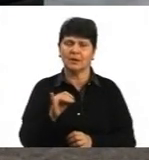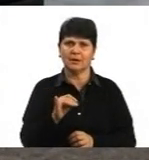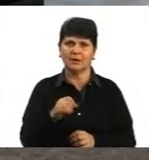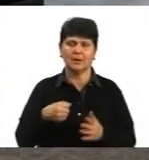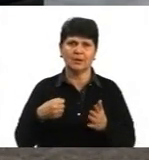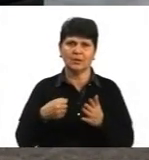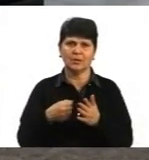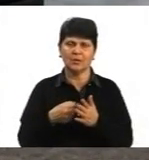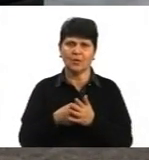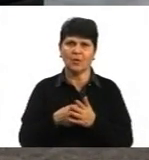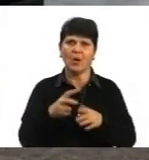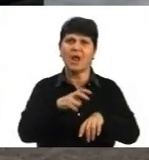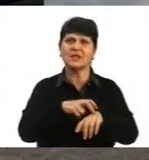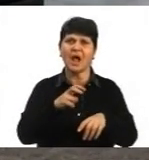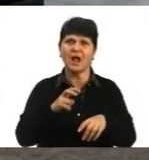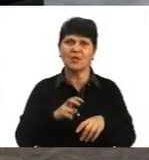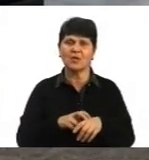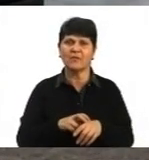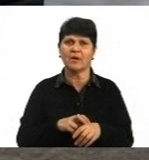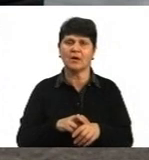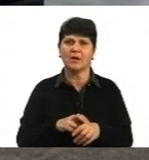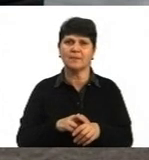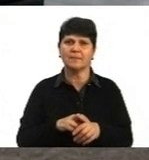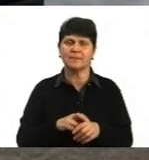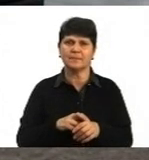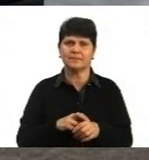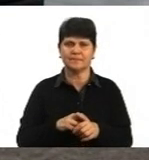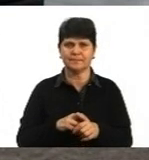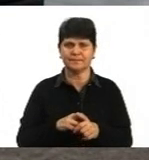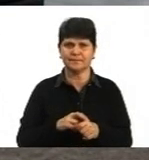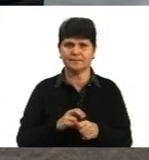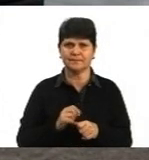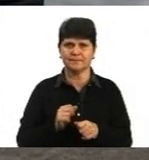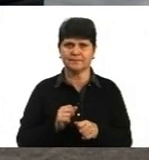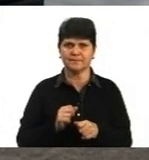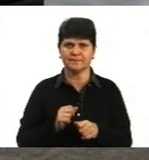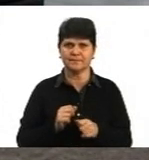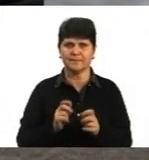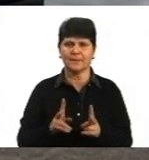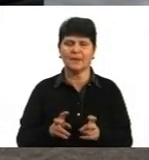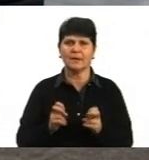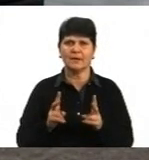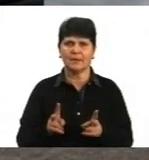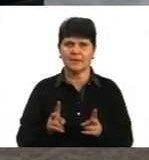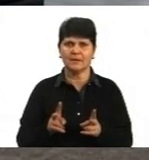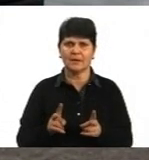нового. Як там тільки раз ви просили і до них зверталися?